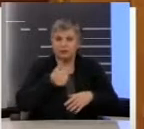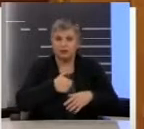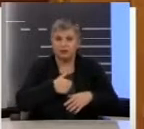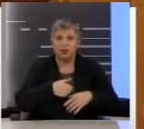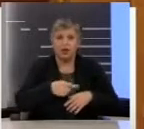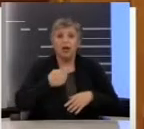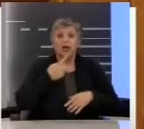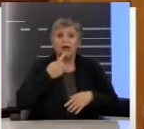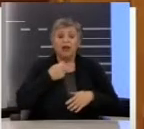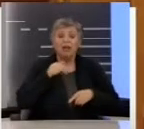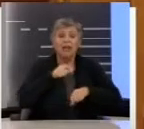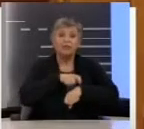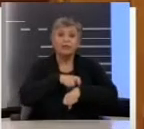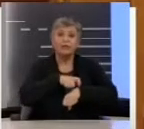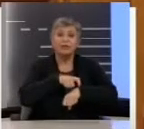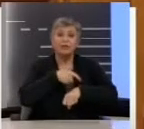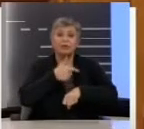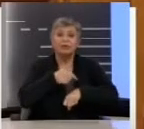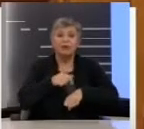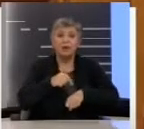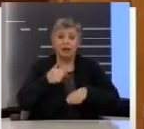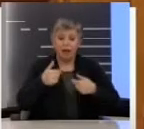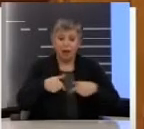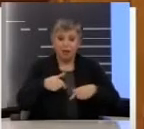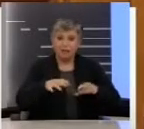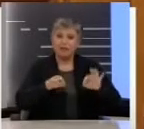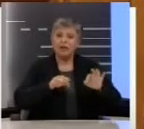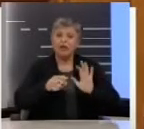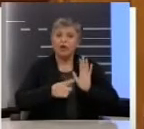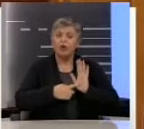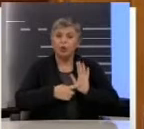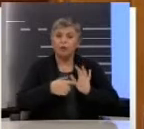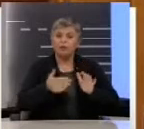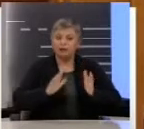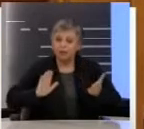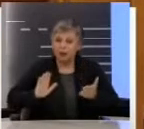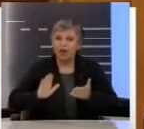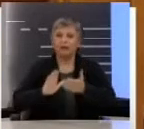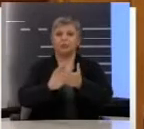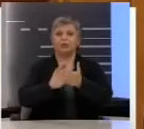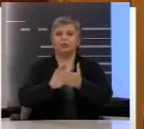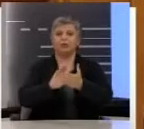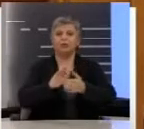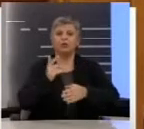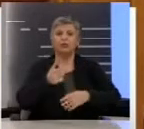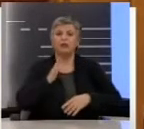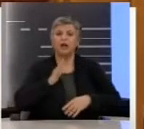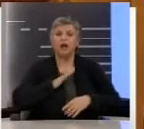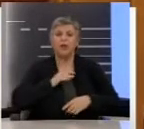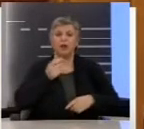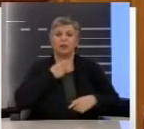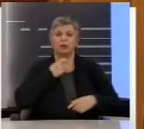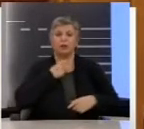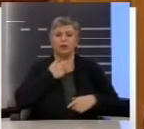πρωτοβουλία που αντιμετωπίζει ανθρώπινες ανάγκες, που προσθέτει τα ανθρώπινα